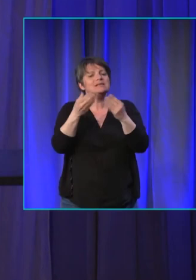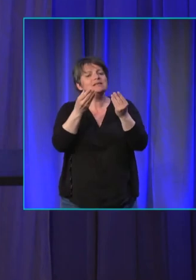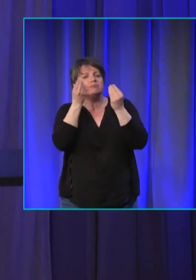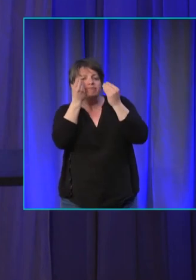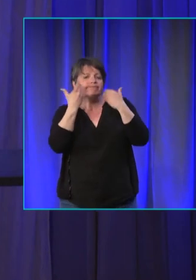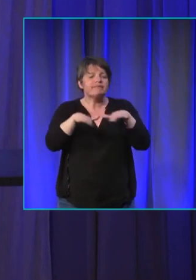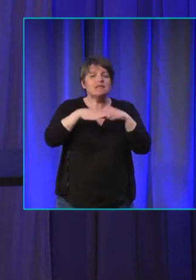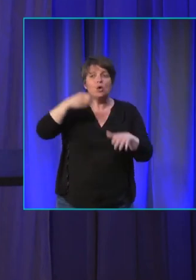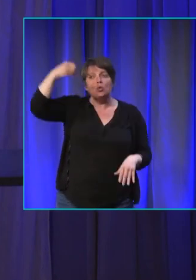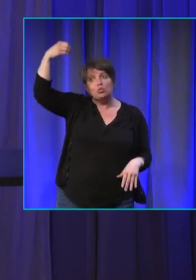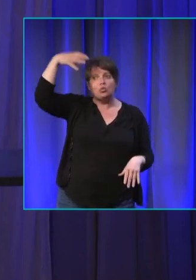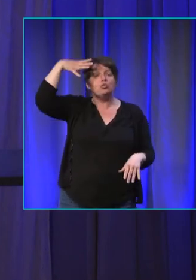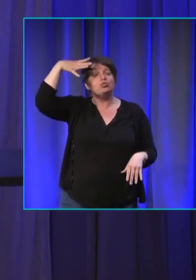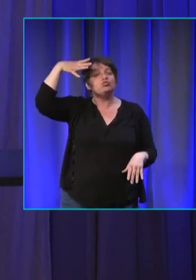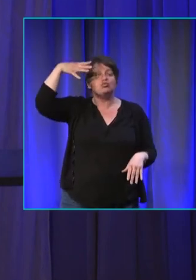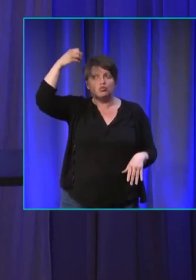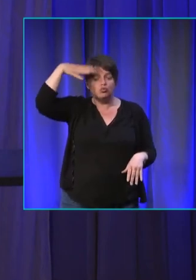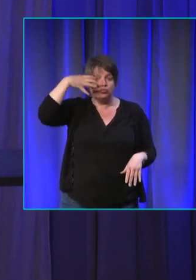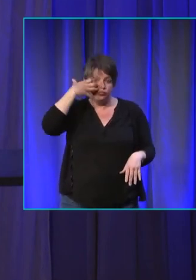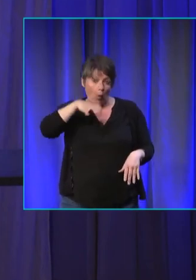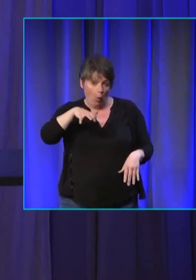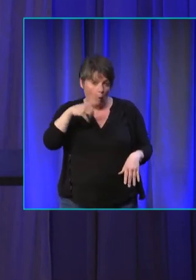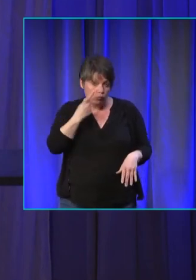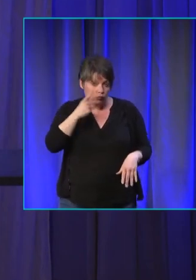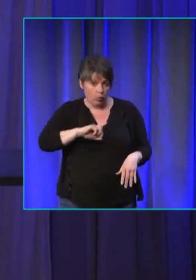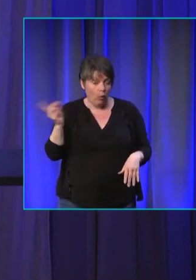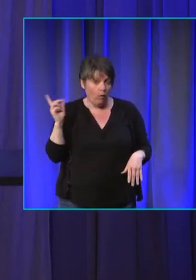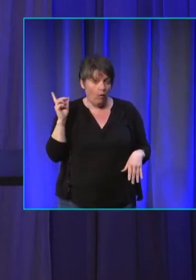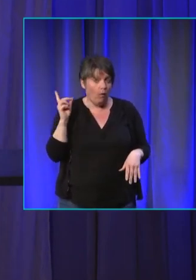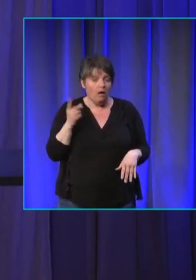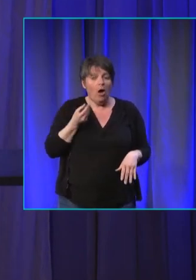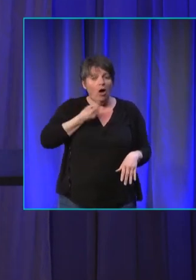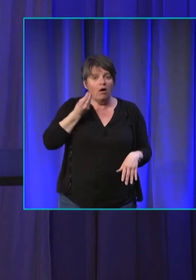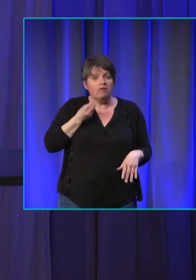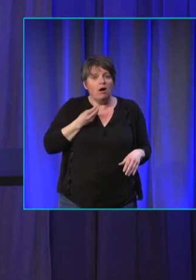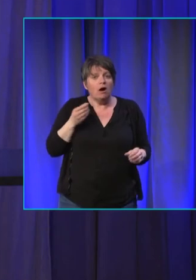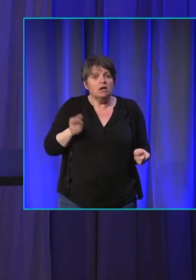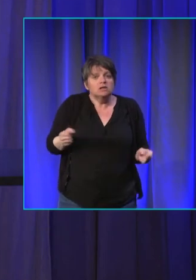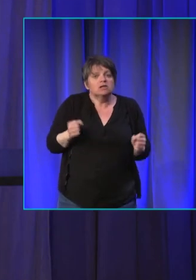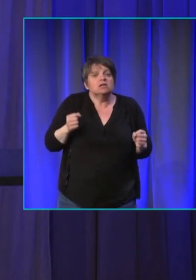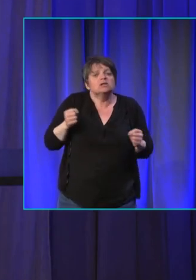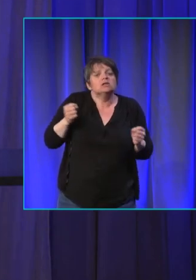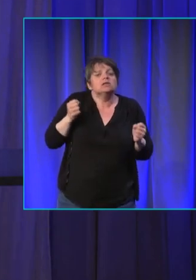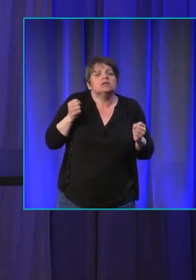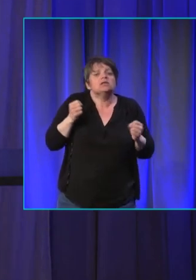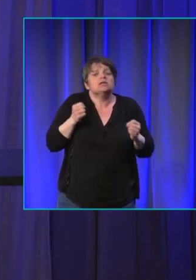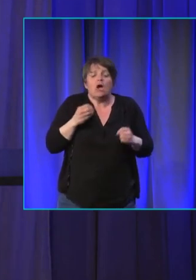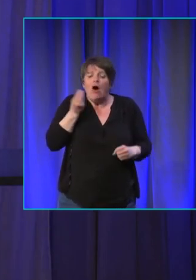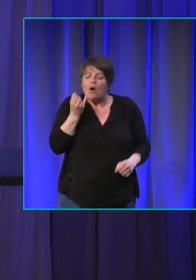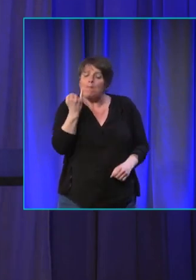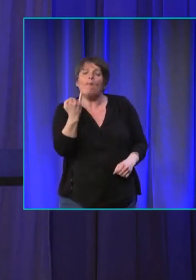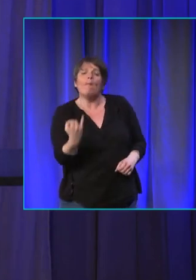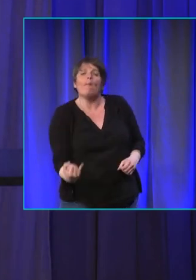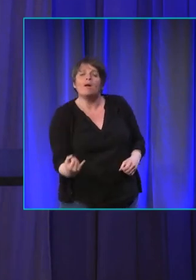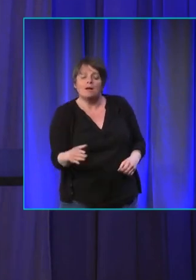douche. La douche, elle n'est pas forcément toujours très chaude. Ben, les enfants qui sont tout maigrelés, là, qui